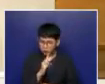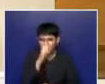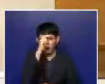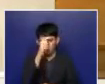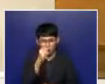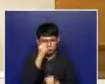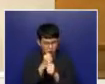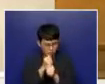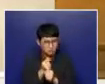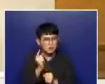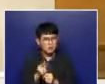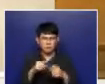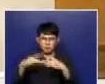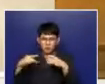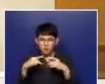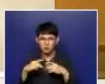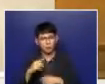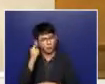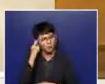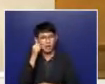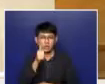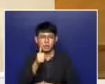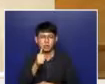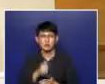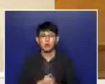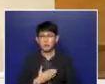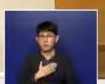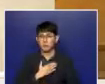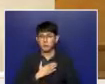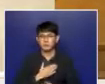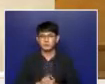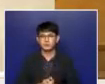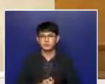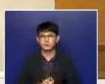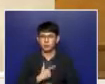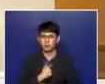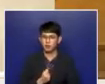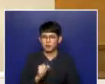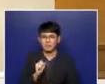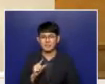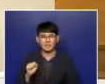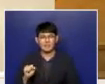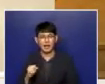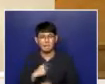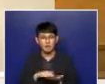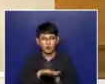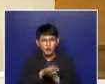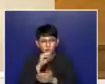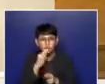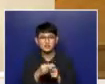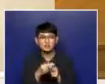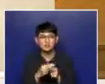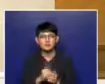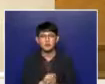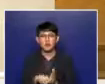ธนบุรีหัวมงกุดท้ามังกรอยู่แค่นี้ประมาณ 23กลนะครับทีนี้เนี่ย